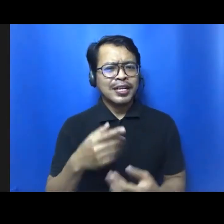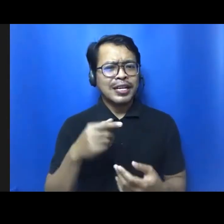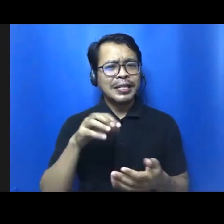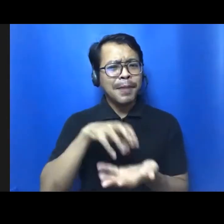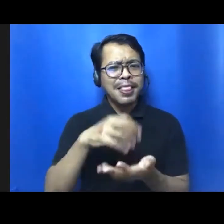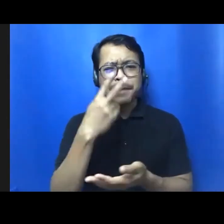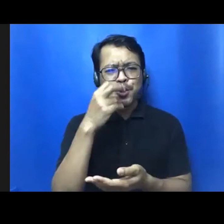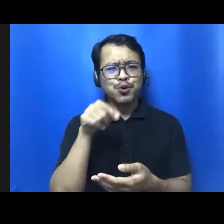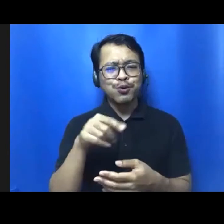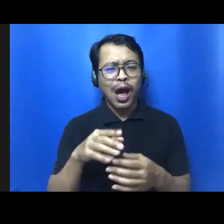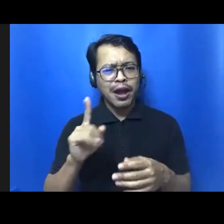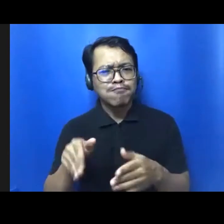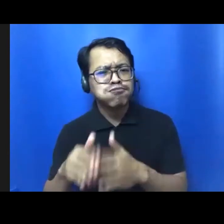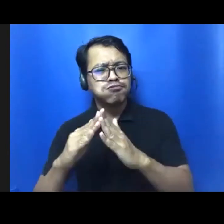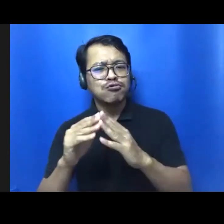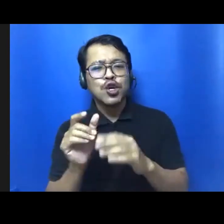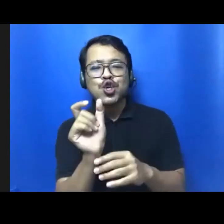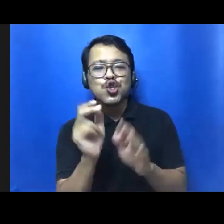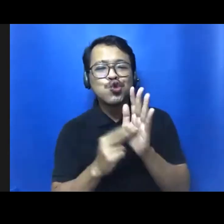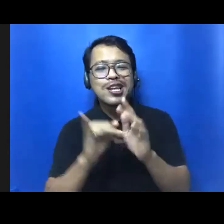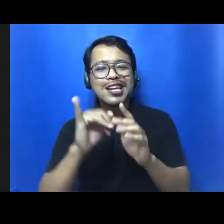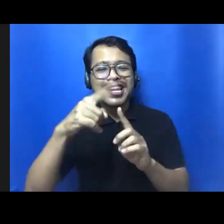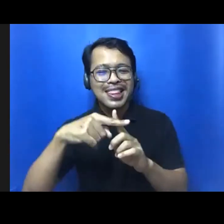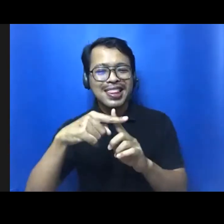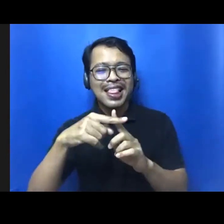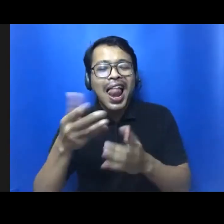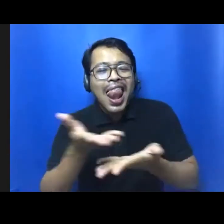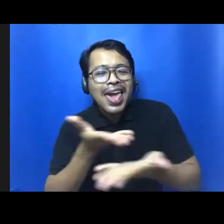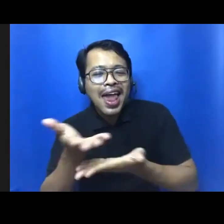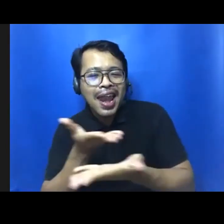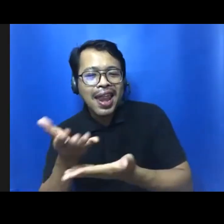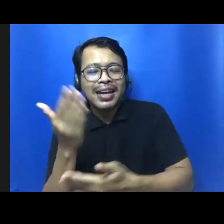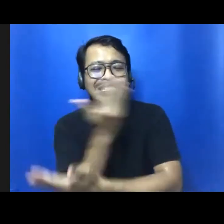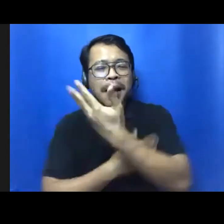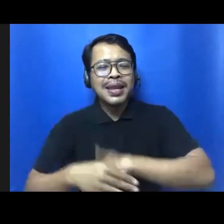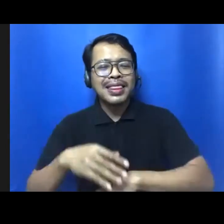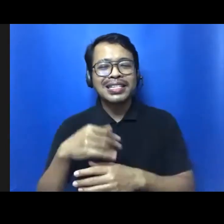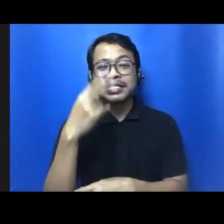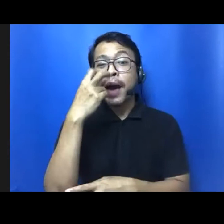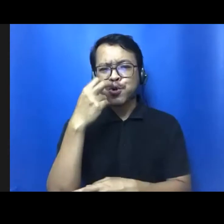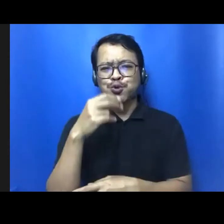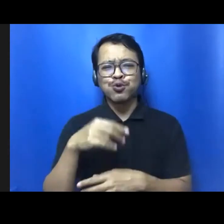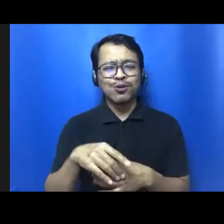terbentuk unit layanan disabilitas di Bandung. Ya, ini yang pertama di Bandung